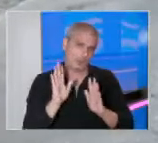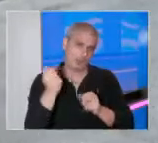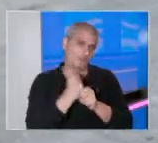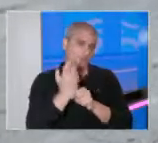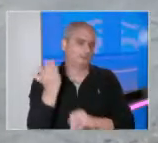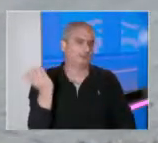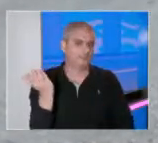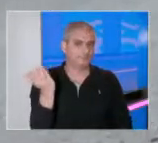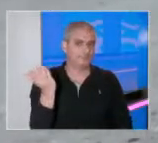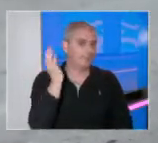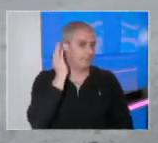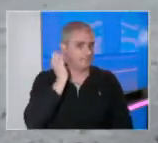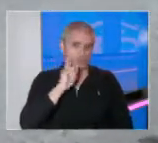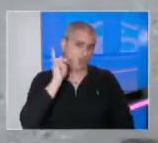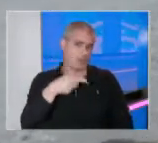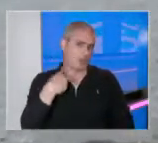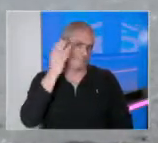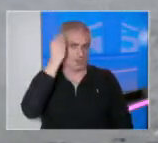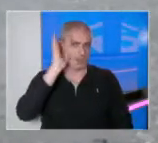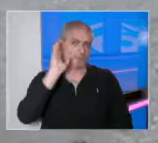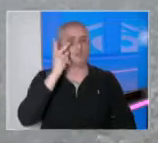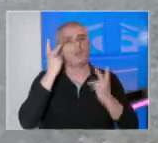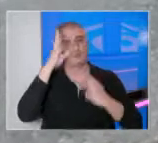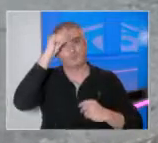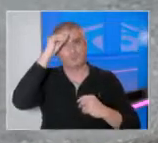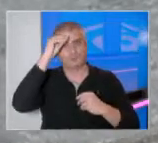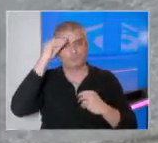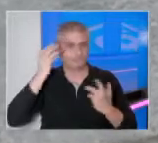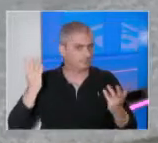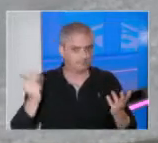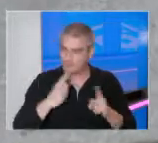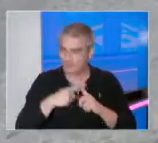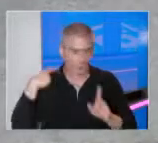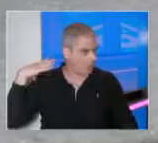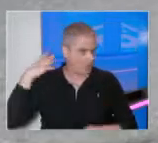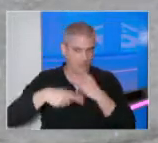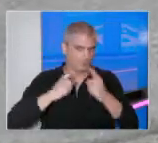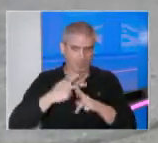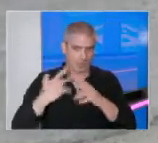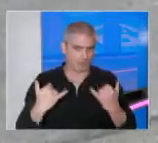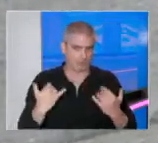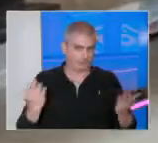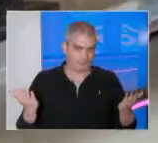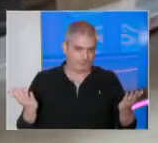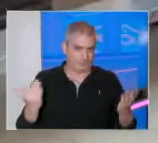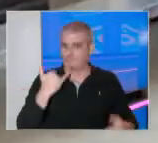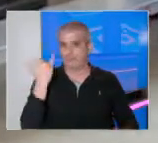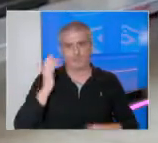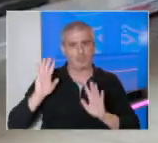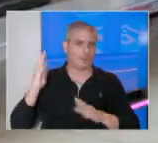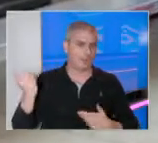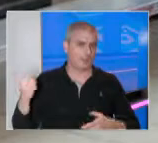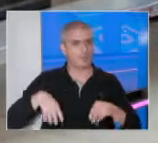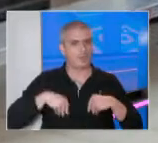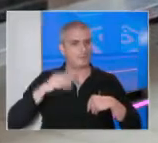מנהלים. שהבנות לא חייבות ללכת ללמוד, מה שחשוב זה הבנים. אגב, זה לאורך כל השנים, זה לא רק בזמן הקורונה. תמיד זה היה ככה, הם